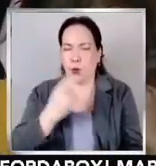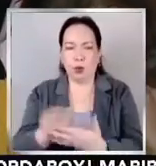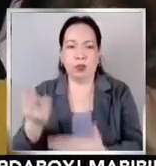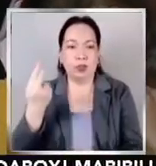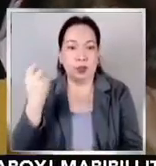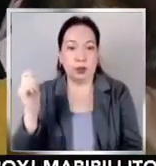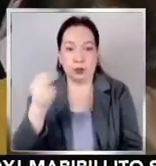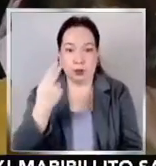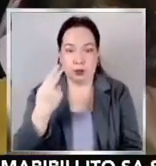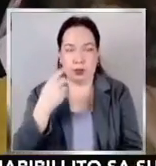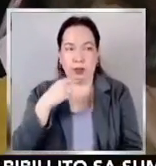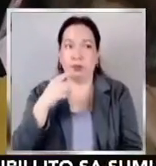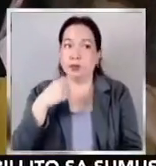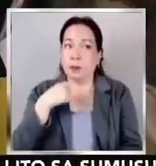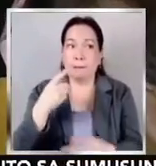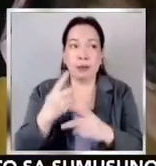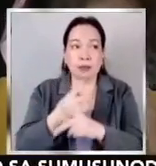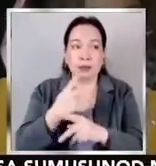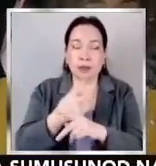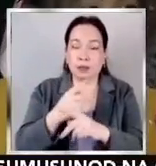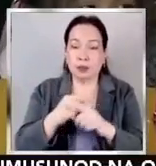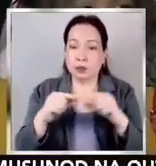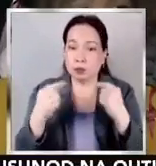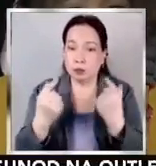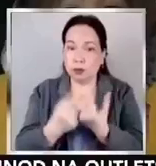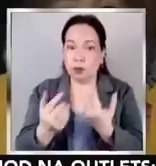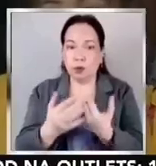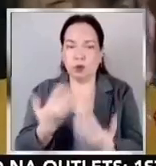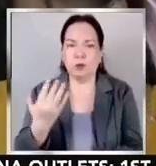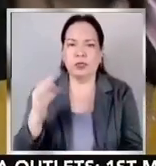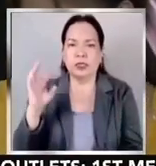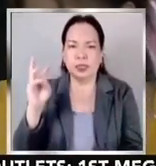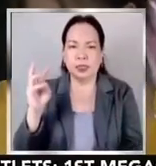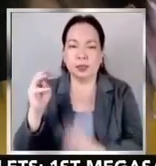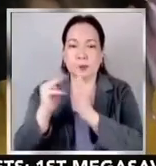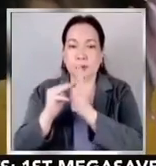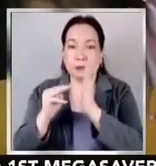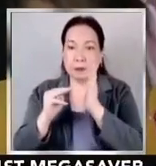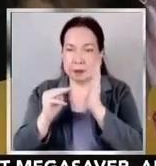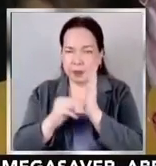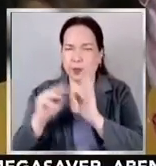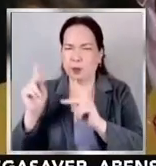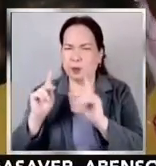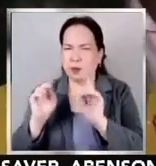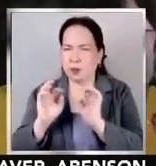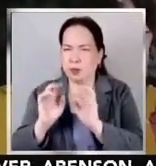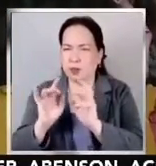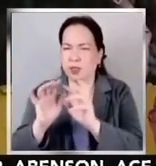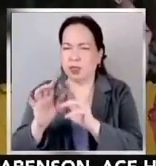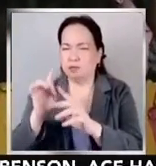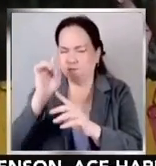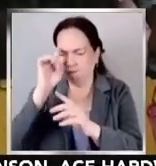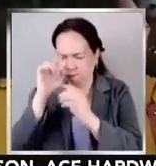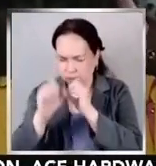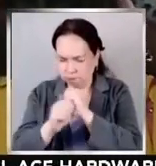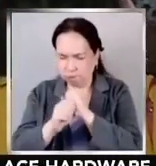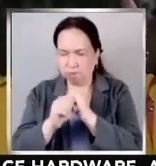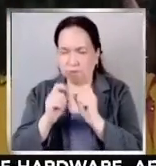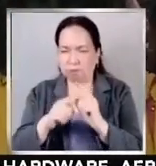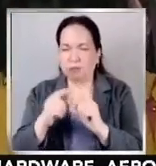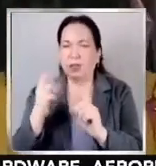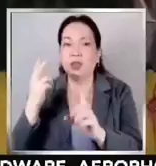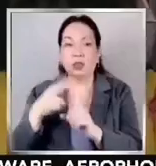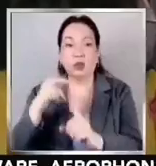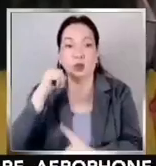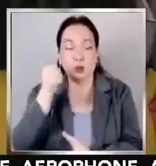mga otoridad ay tinatayang nasa 6 na milyong deboto ang pupunta rito hanggang bukas ng umaga dahil nga sa pagbabalik ng